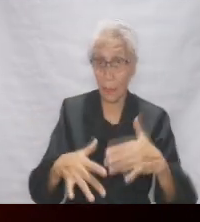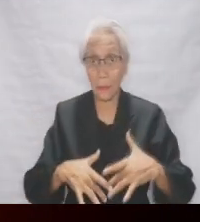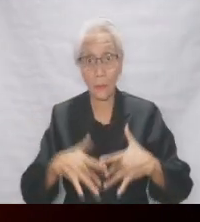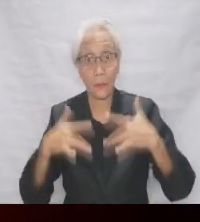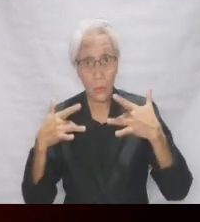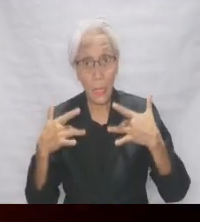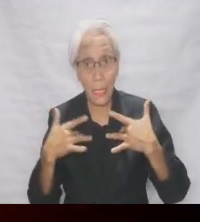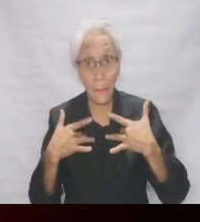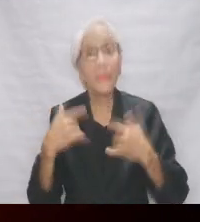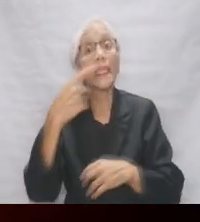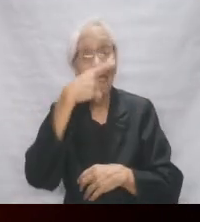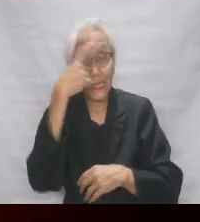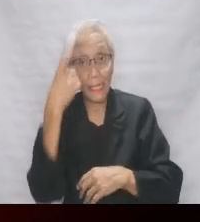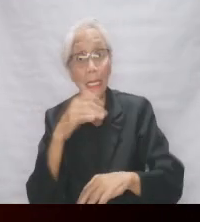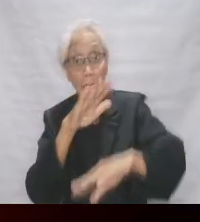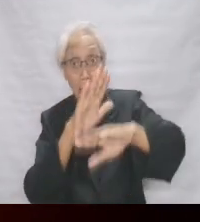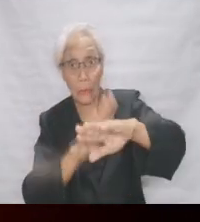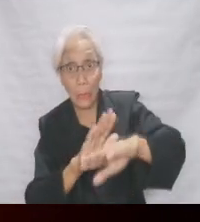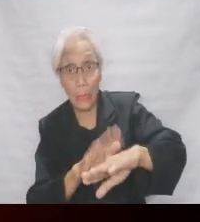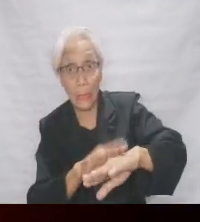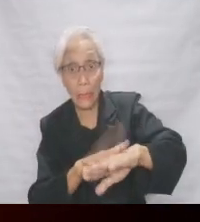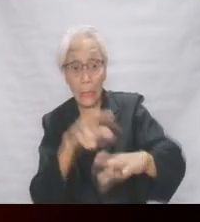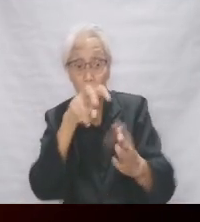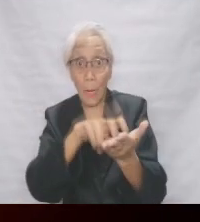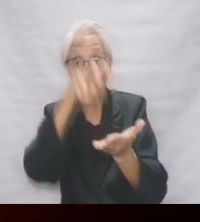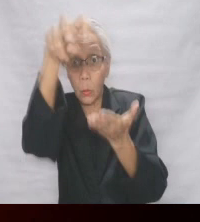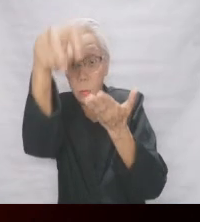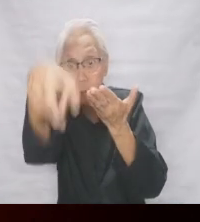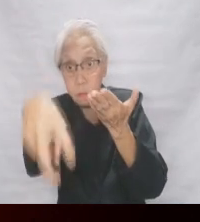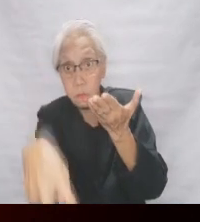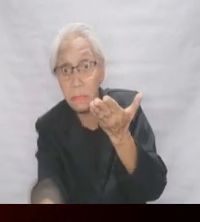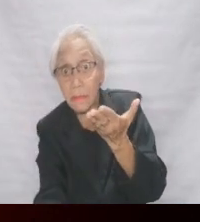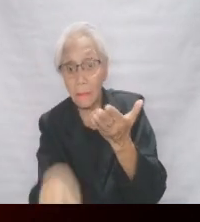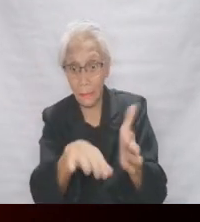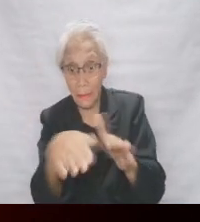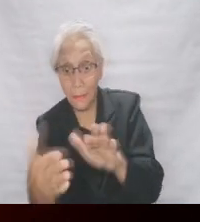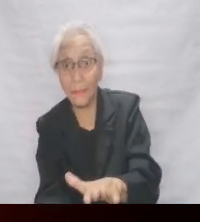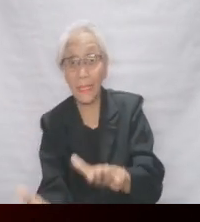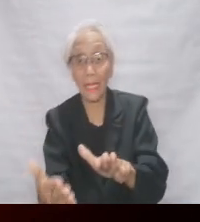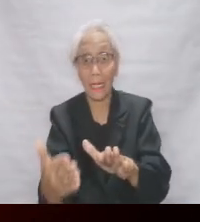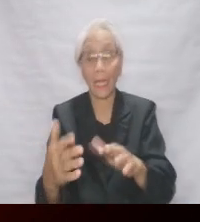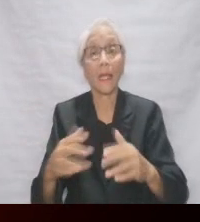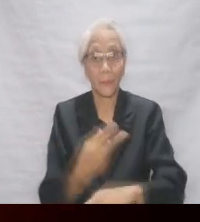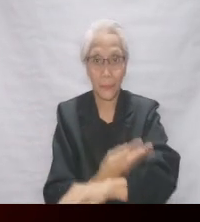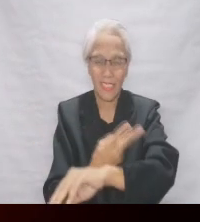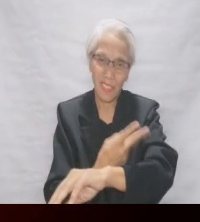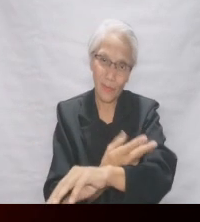ay dahil na nakusyon ang kanilang pagbagsak sa bottom ng bangin ng mga namatay na tupa